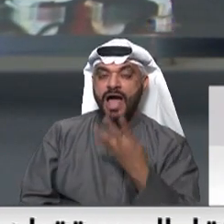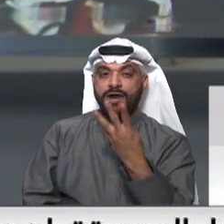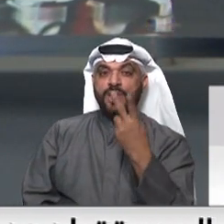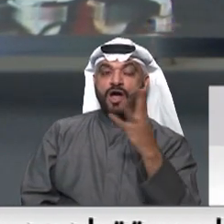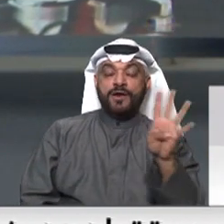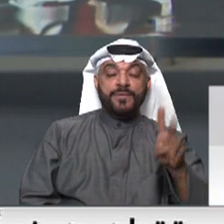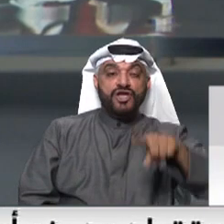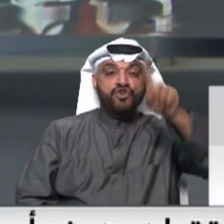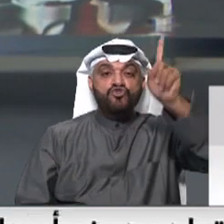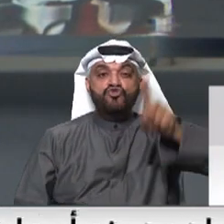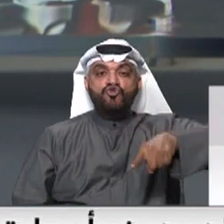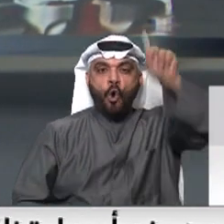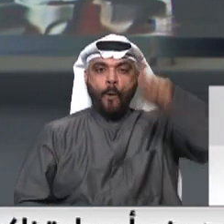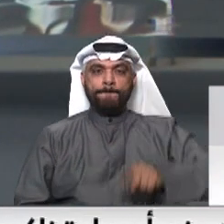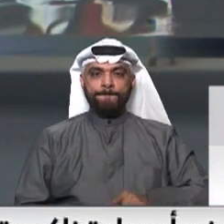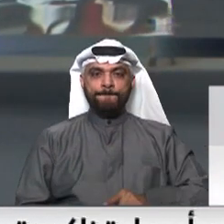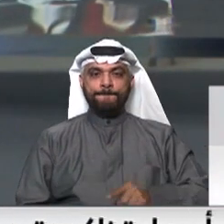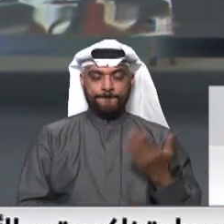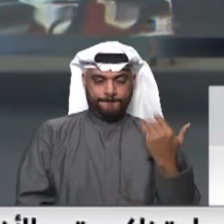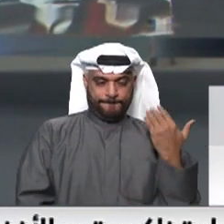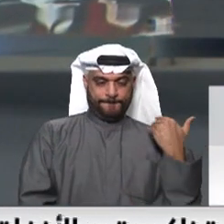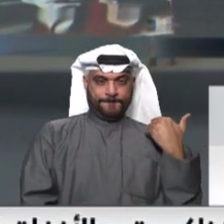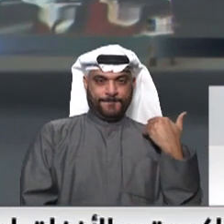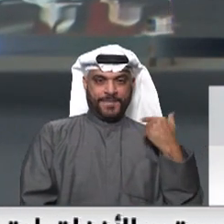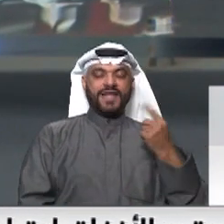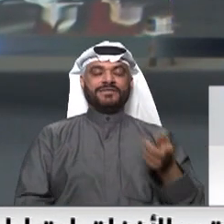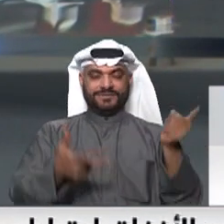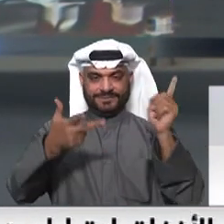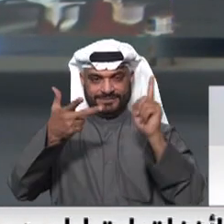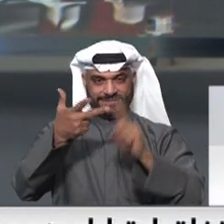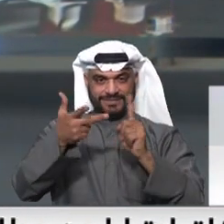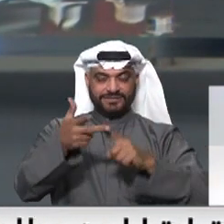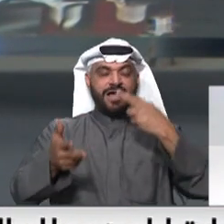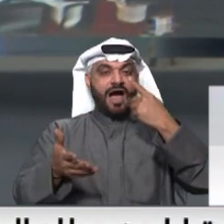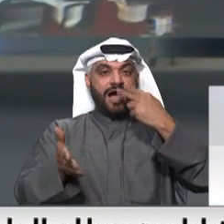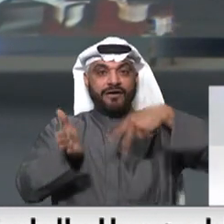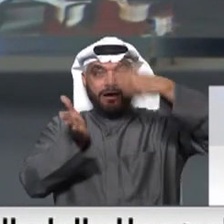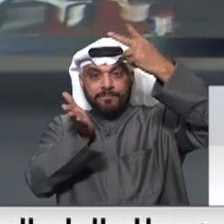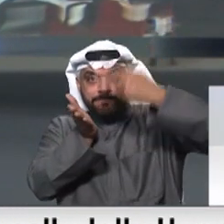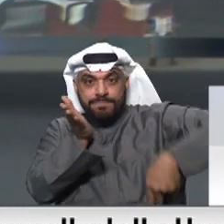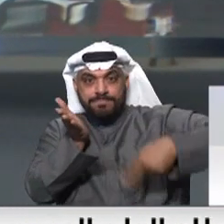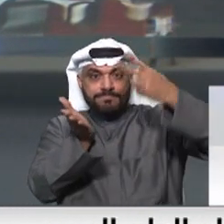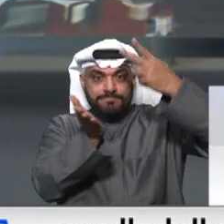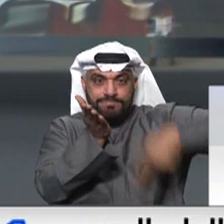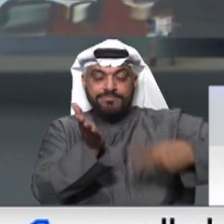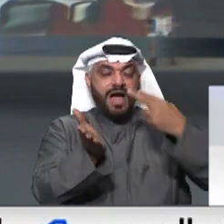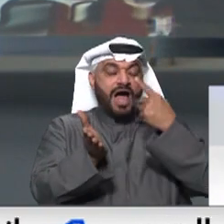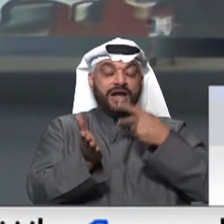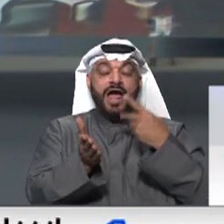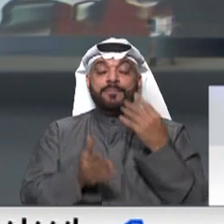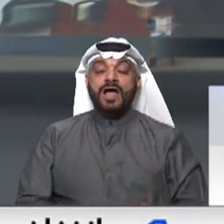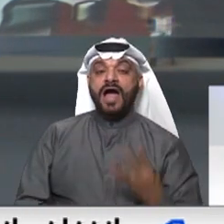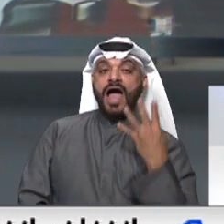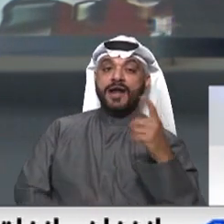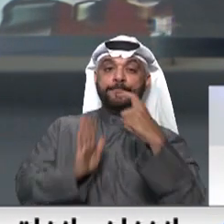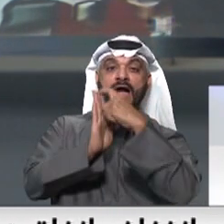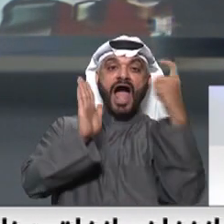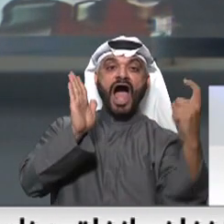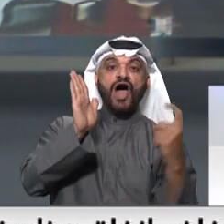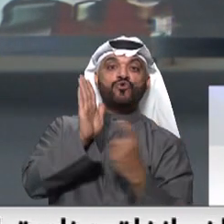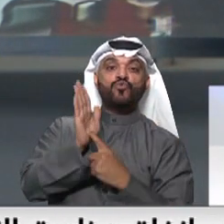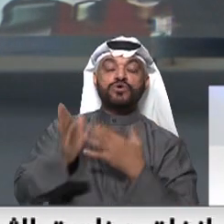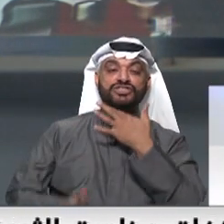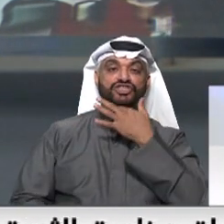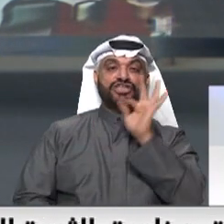44 يوما، هي مدة دور الانعقاد. كما تم إقرار 4 قوانين مهمة ضمن استحقاقات